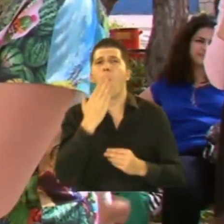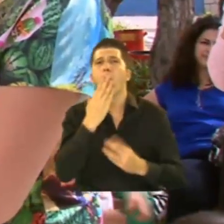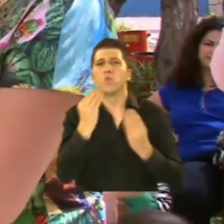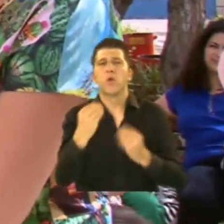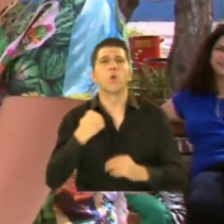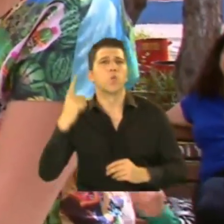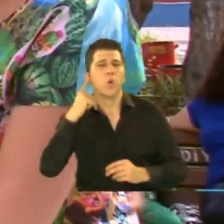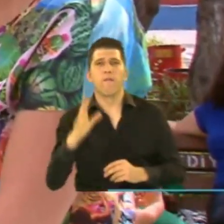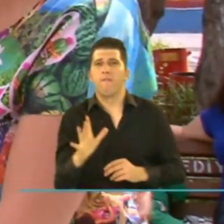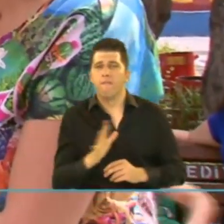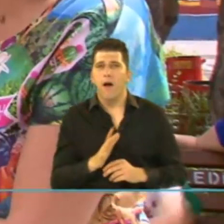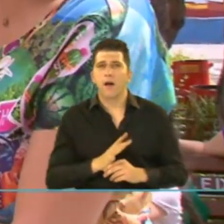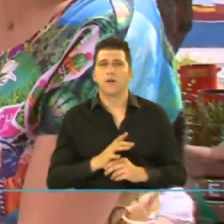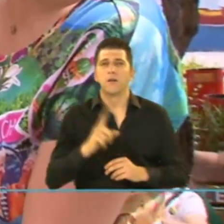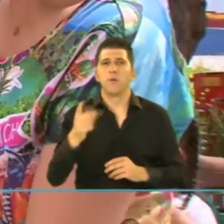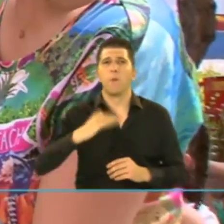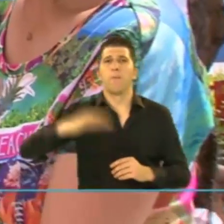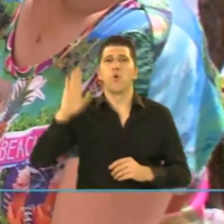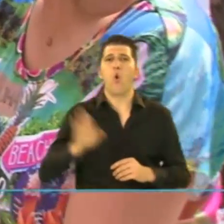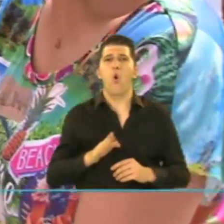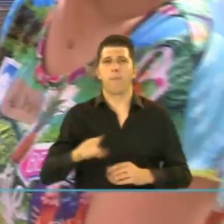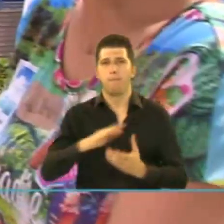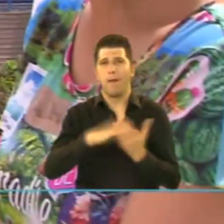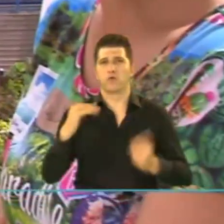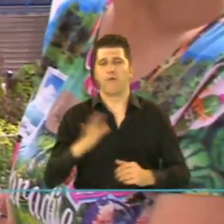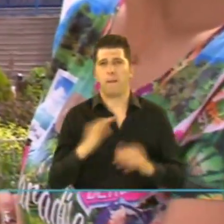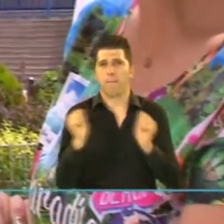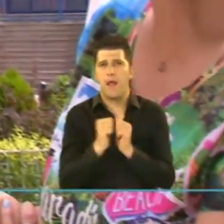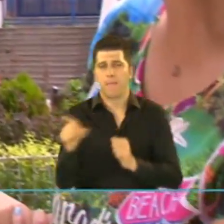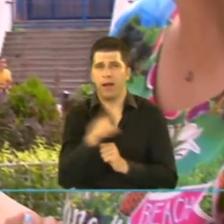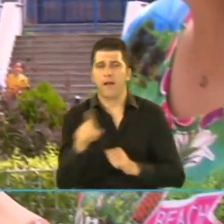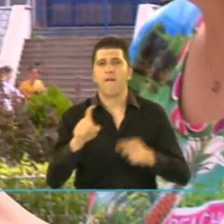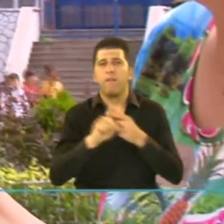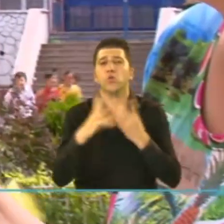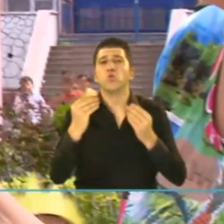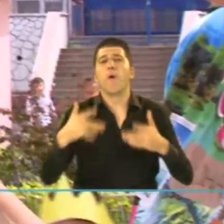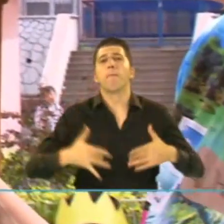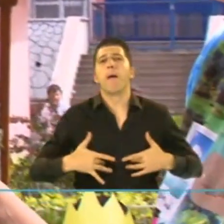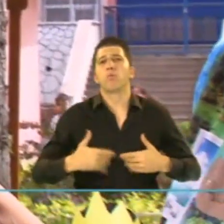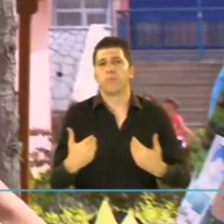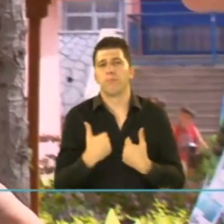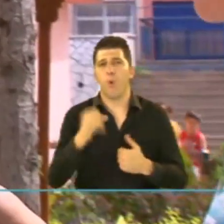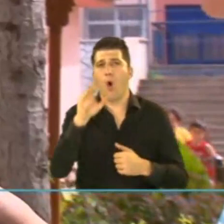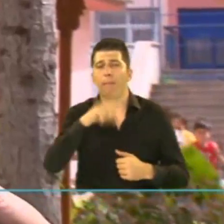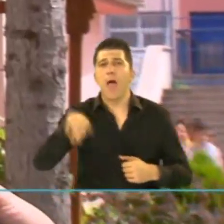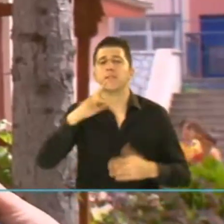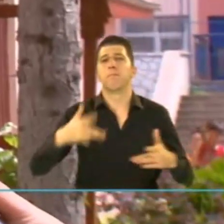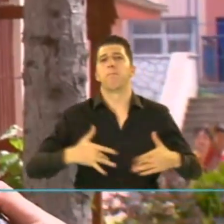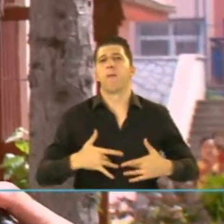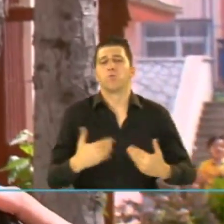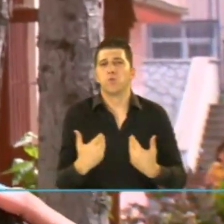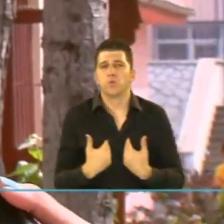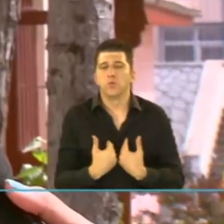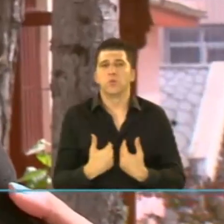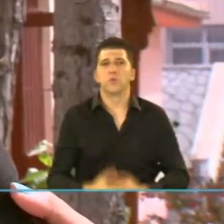okulun güzel olduğunu. Büyük oğlum da buradan mezun. Ve çok memnunum. Öğretmenlerimizden de